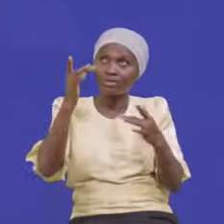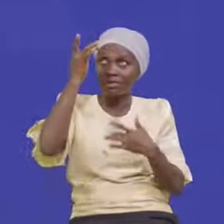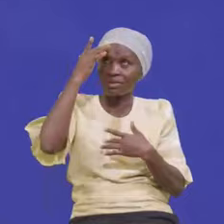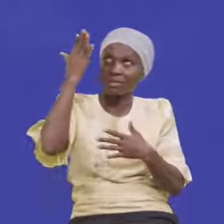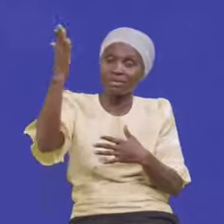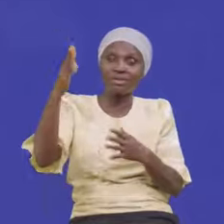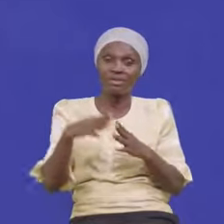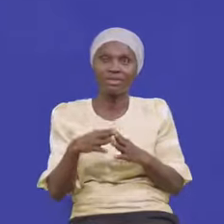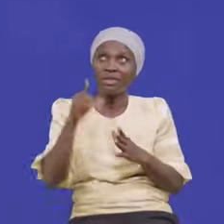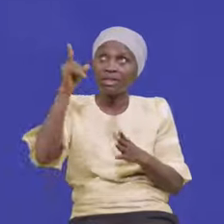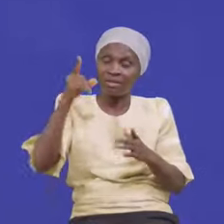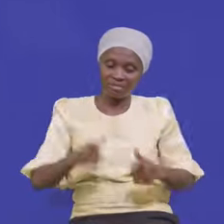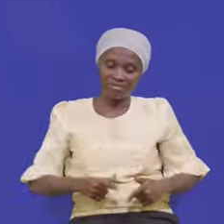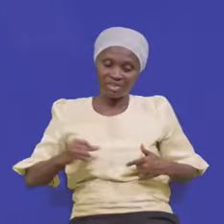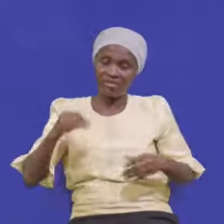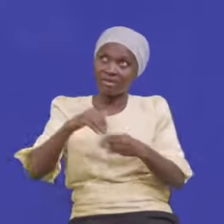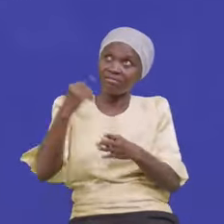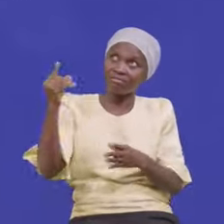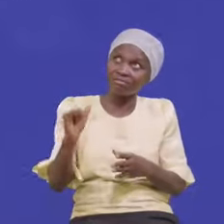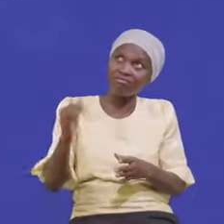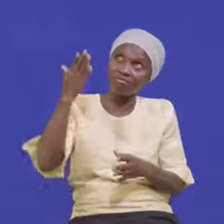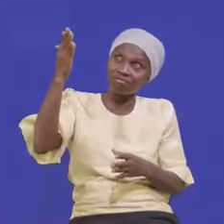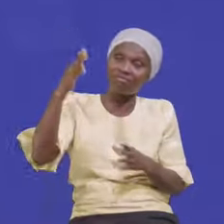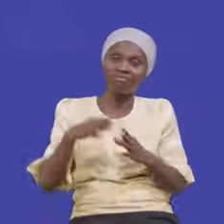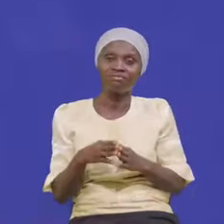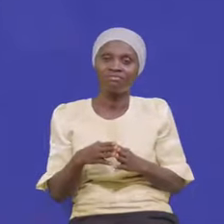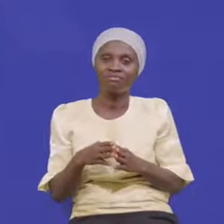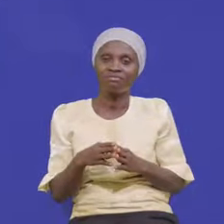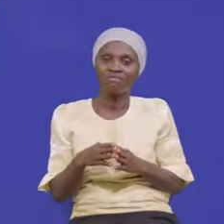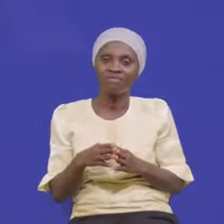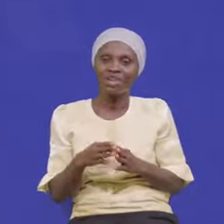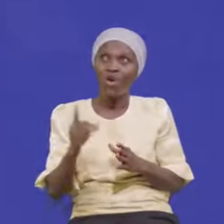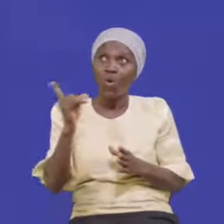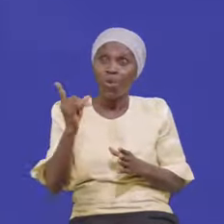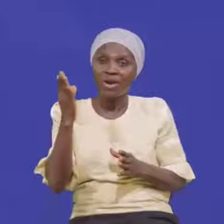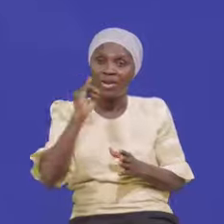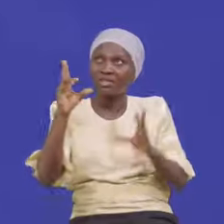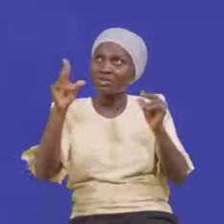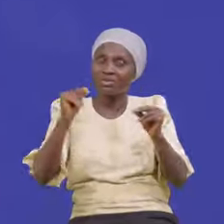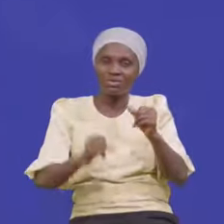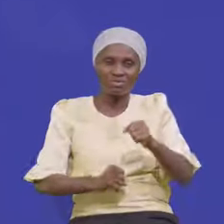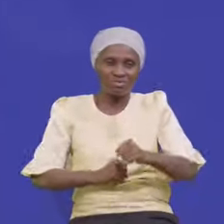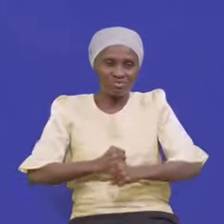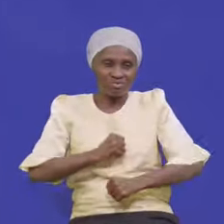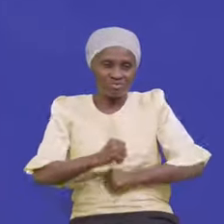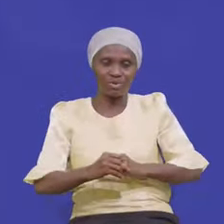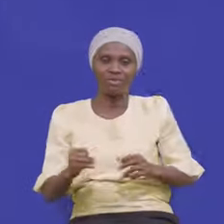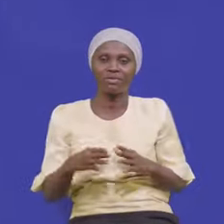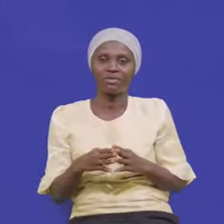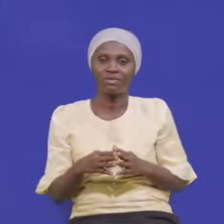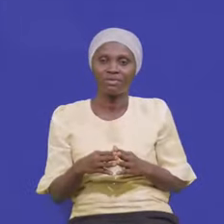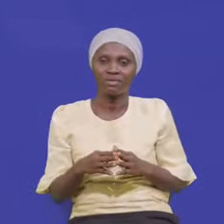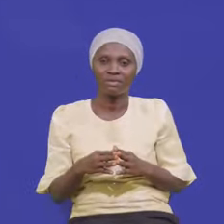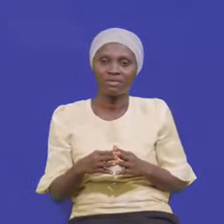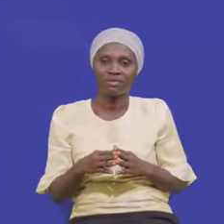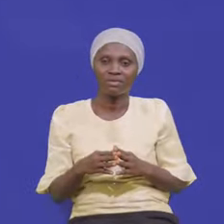He has been living in eternity, ఆయన నిత్యత్వమునందు నమ్మిక ఇచ్చిన వాడు. The place where there's no suffering, అక్కడ ఏ మాత్రమును శ్రమ లేదు. And he said, I'll